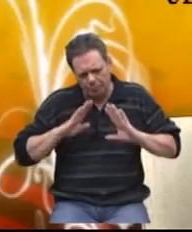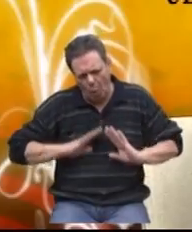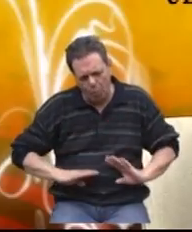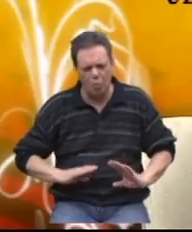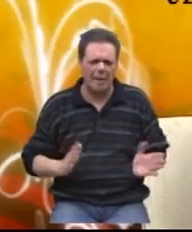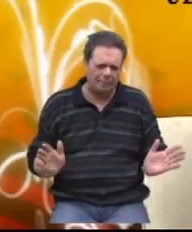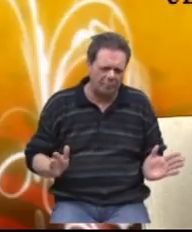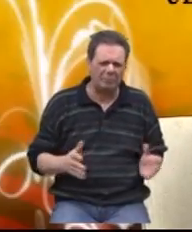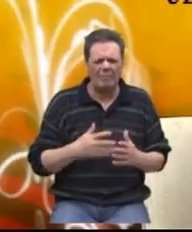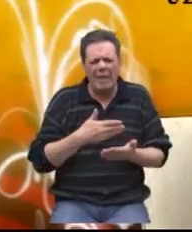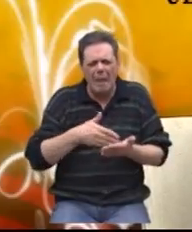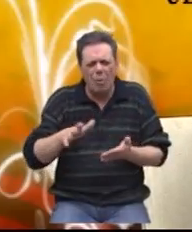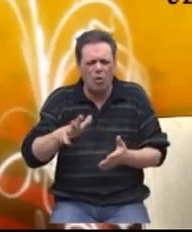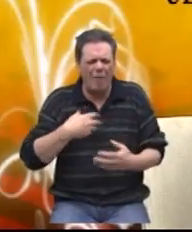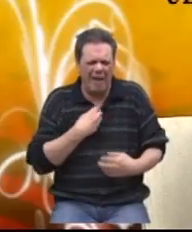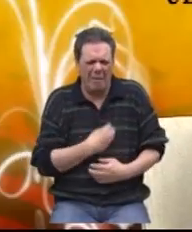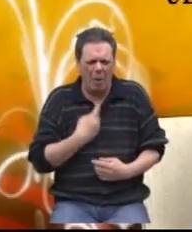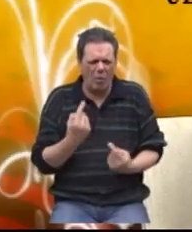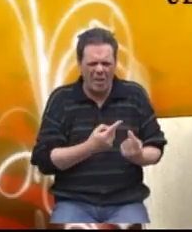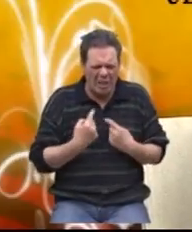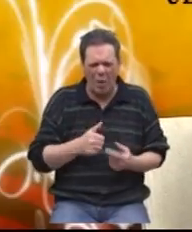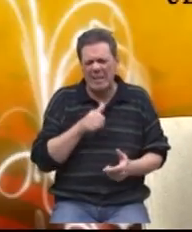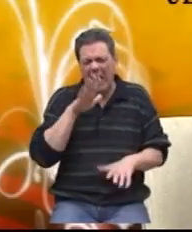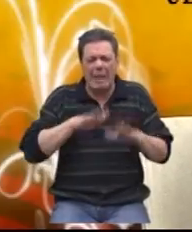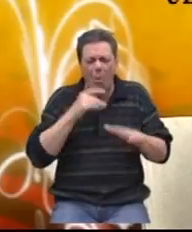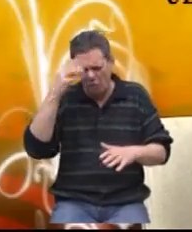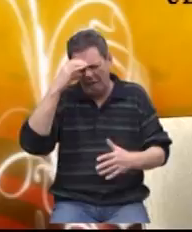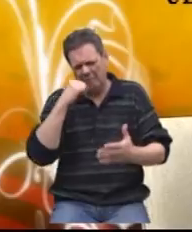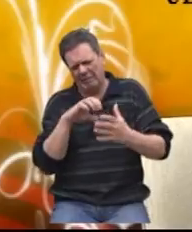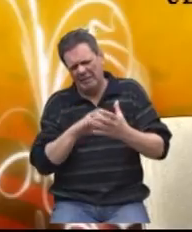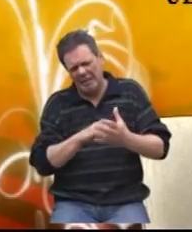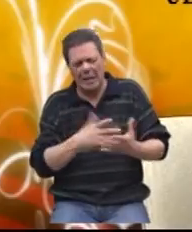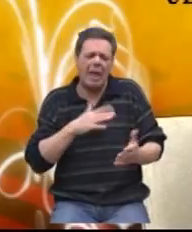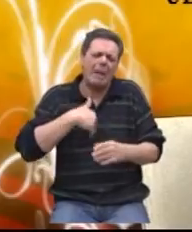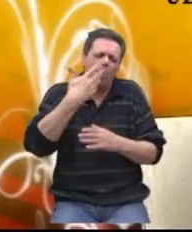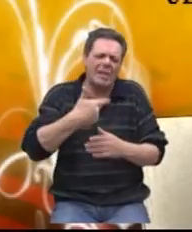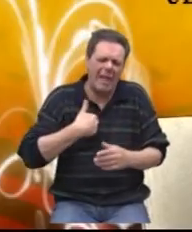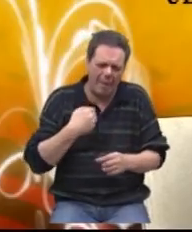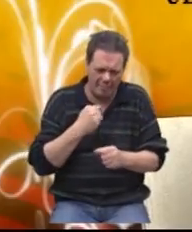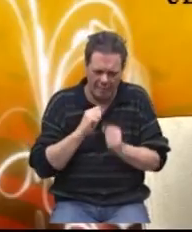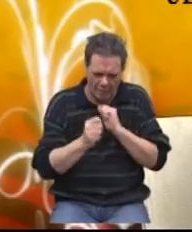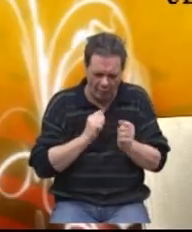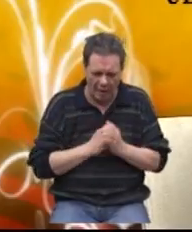tu nelagodu, da izbjegnu tu stigmu koju možda nose, pa da onda s nama razgovaraju.